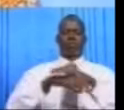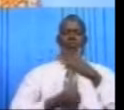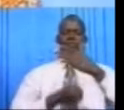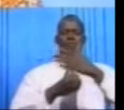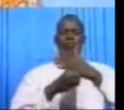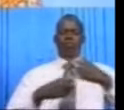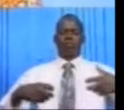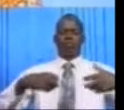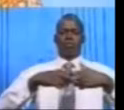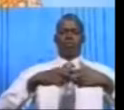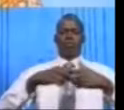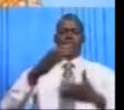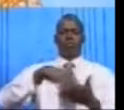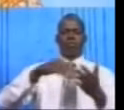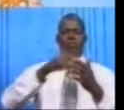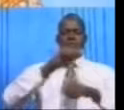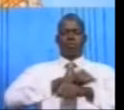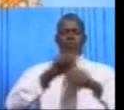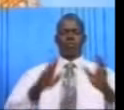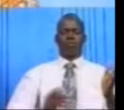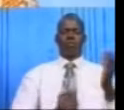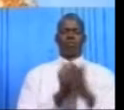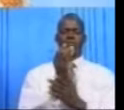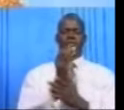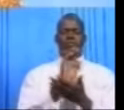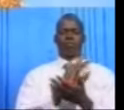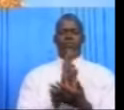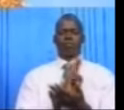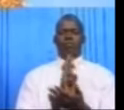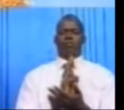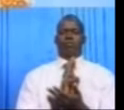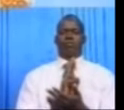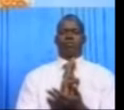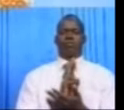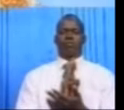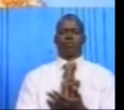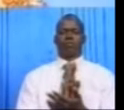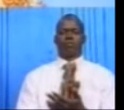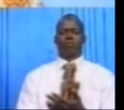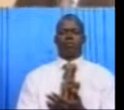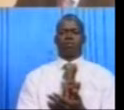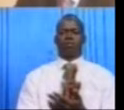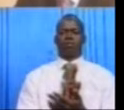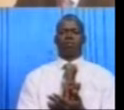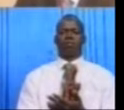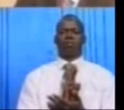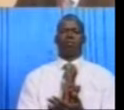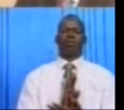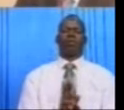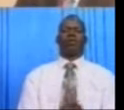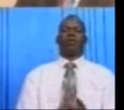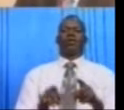de l'énergie en milieu industriel. Plus de précisions dans ce reportage signé Jack Lamissa-Tarpaga.